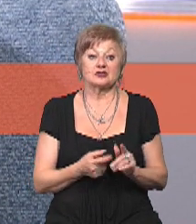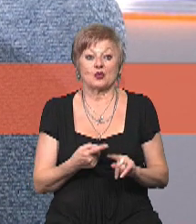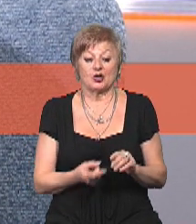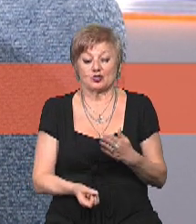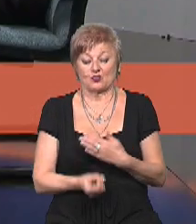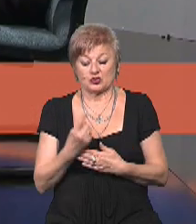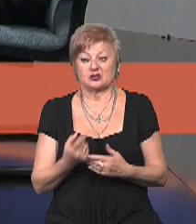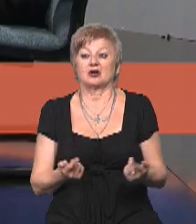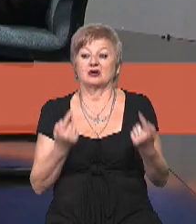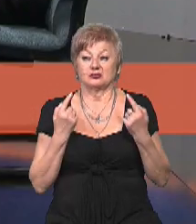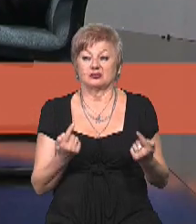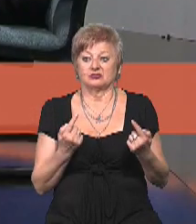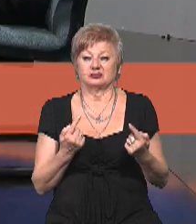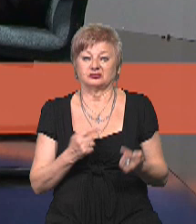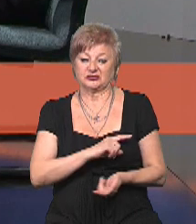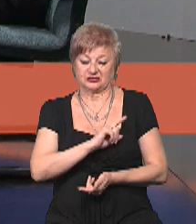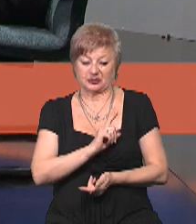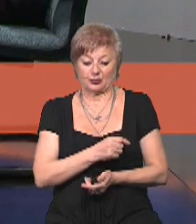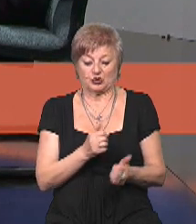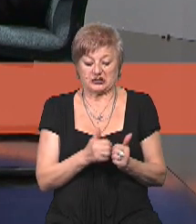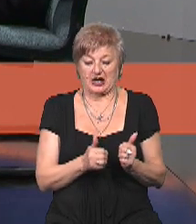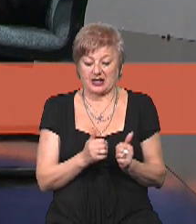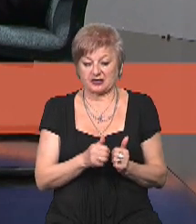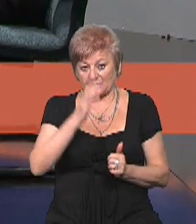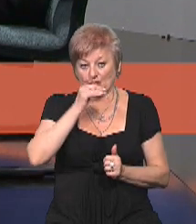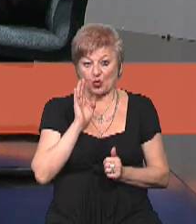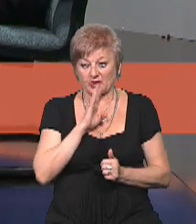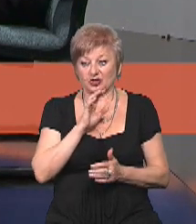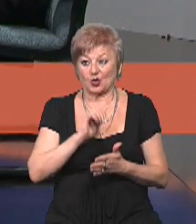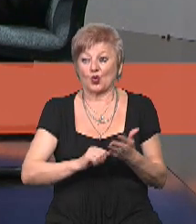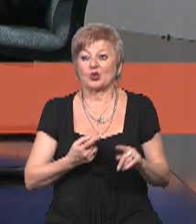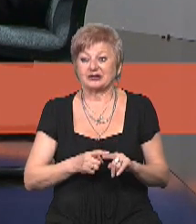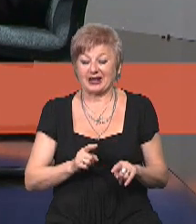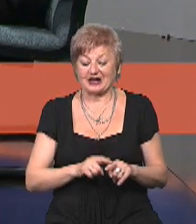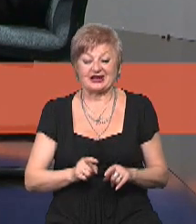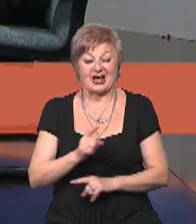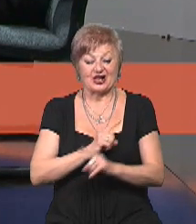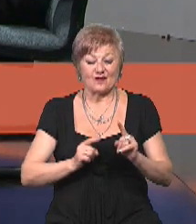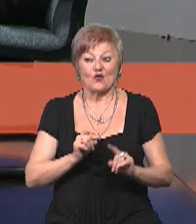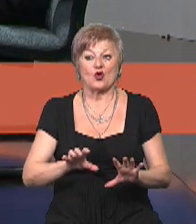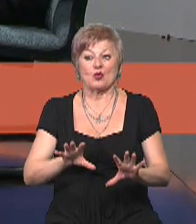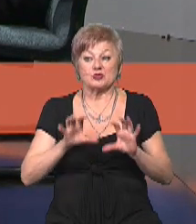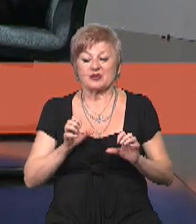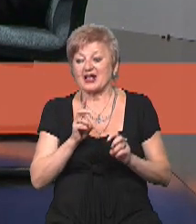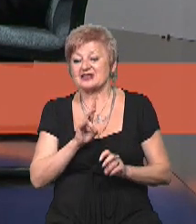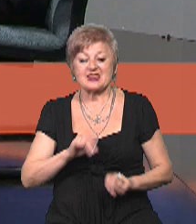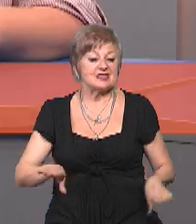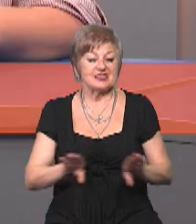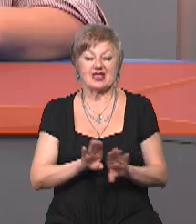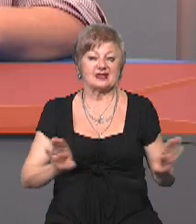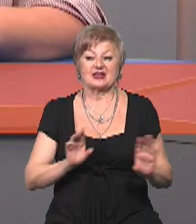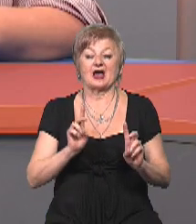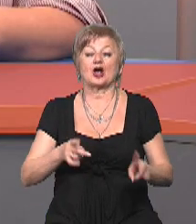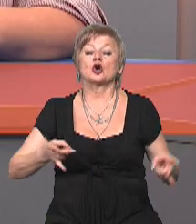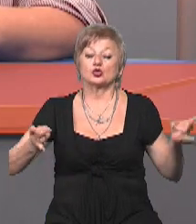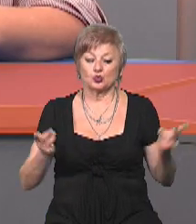дуже велика суспільна напруга серед батьків, і від цього і реформа сприймається ними не так, як це